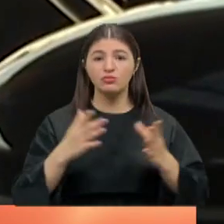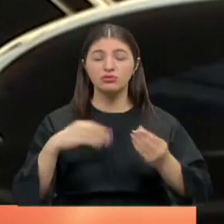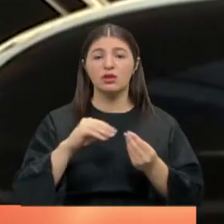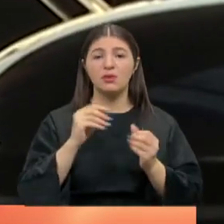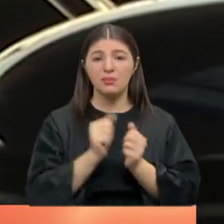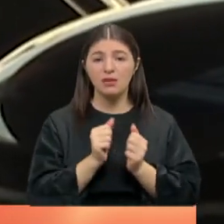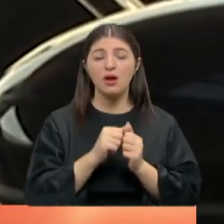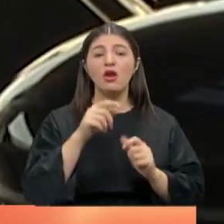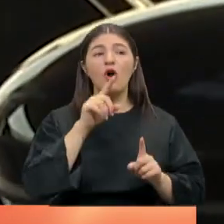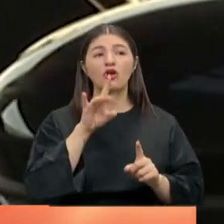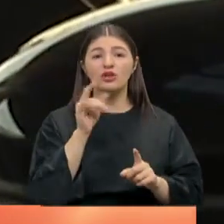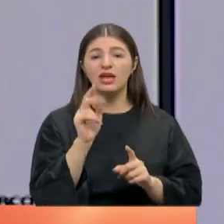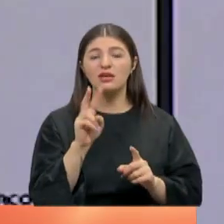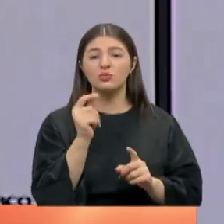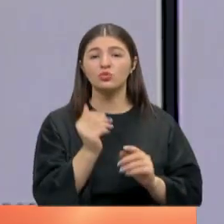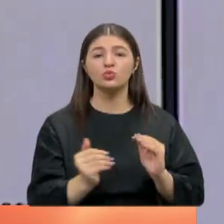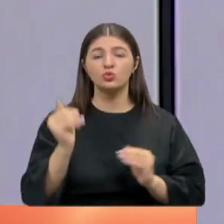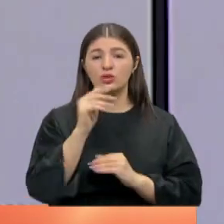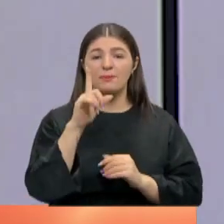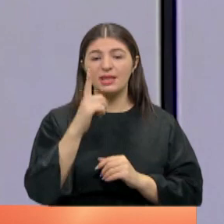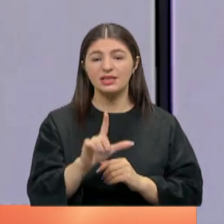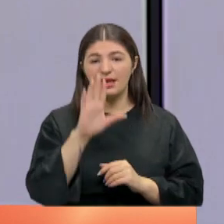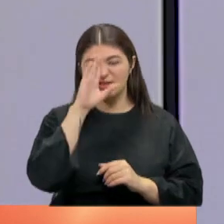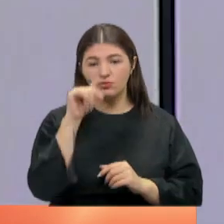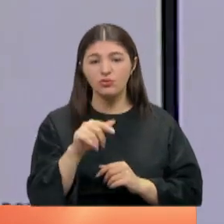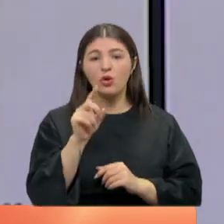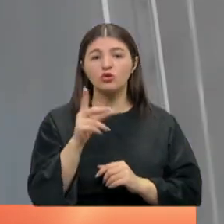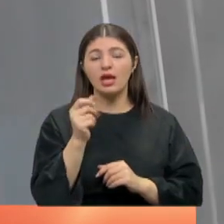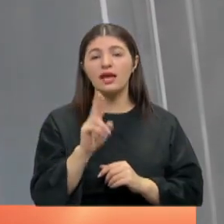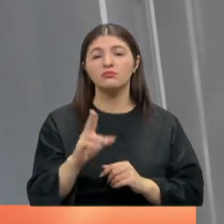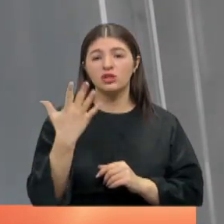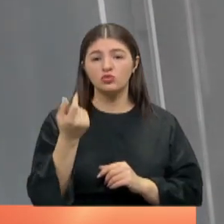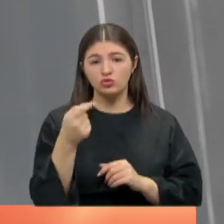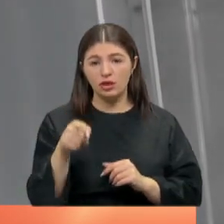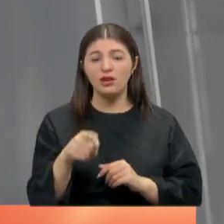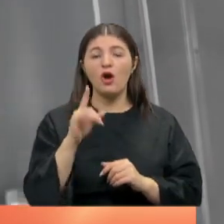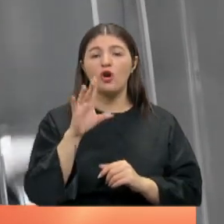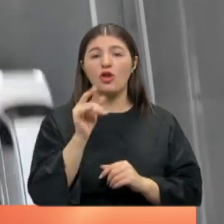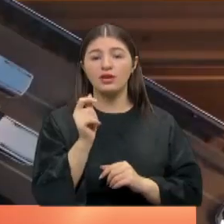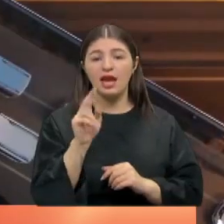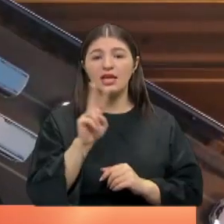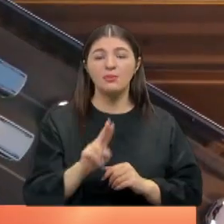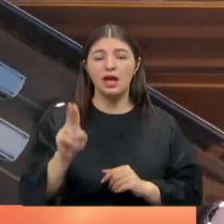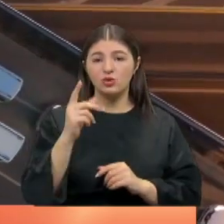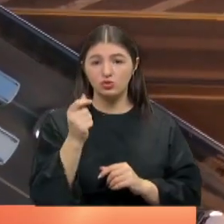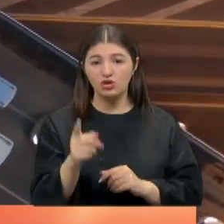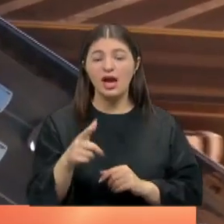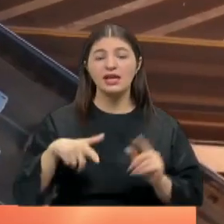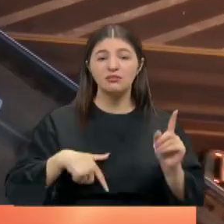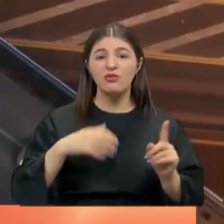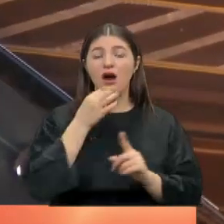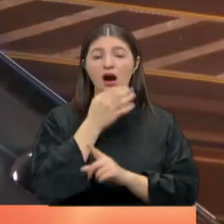artık 14 lira 20 Kuruş un üzerinde motorinin litresi İstanbul'da 13 lira 75 kuruştan 14 lira 27 kuruş a